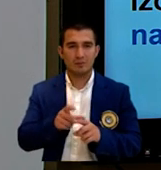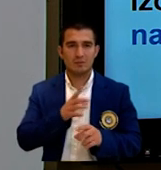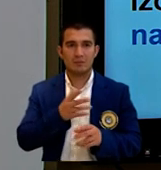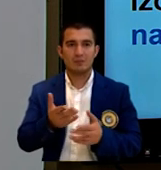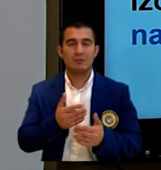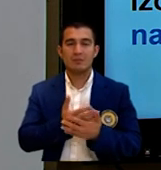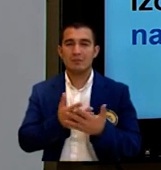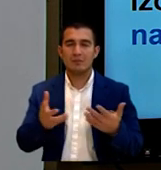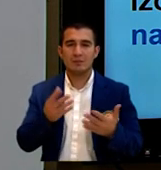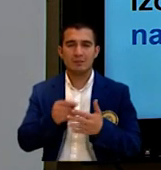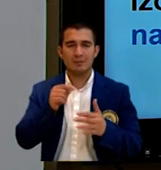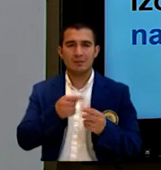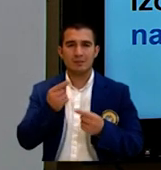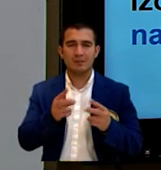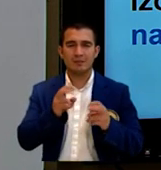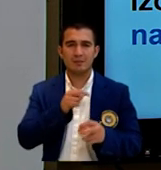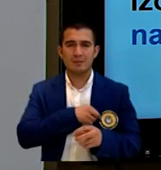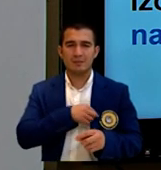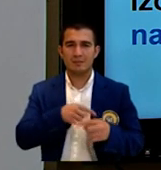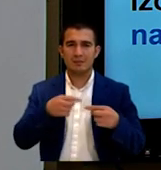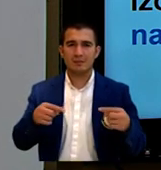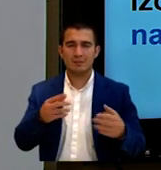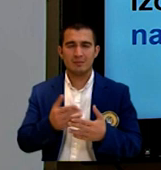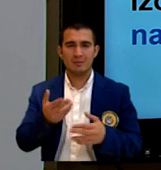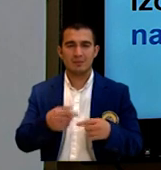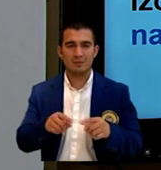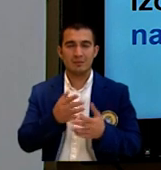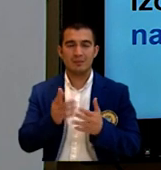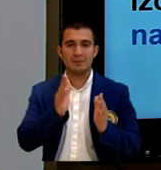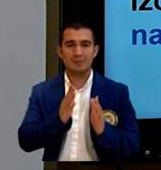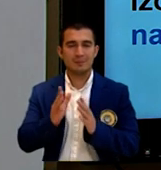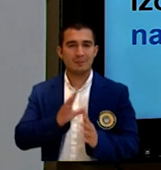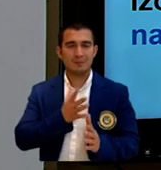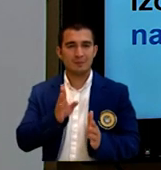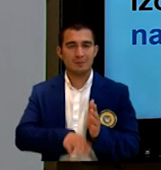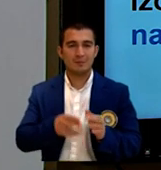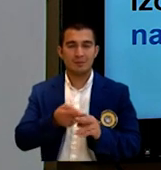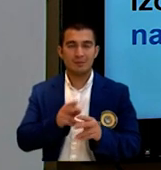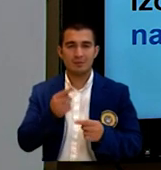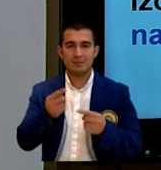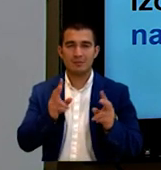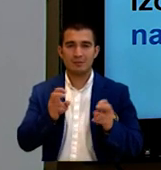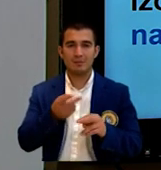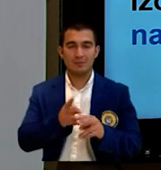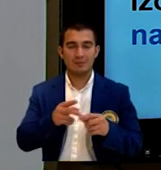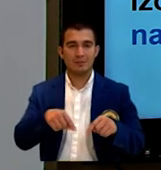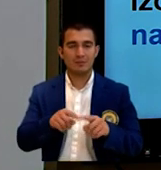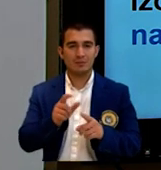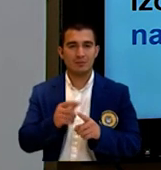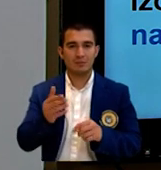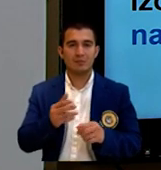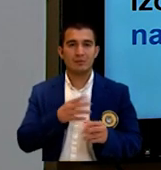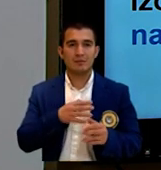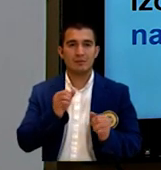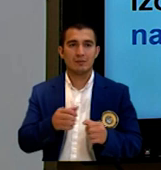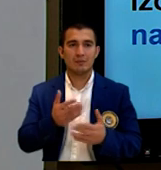bu moddalarning ichki xossalarini barcha moddalar tartibsiz harakat qiluvchi zarralardan iboratdir